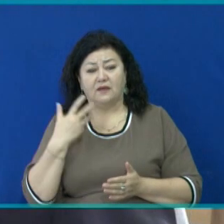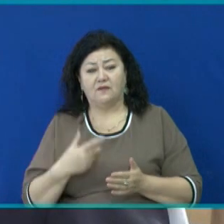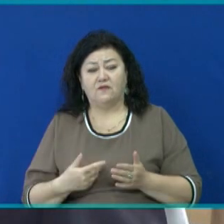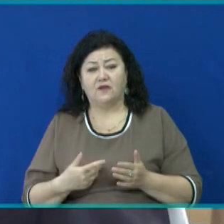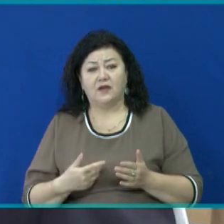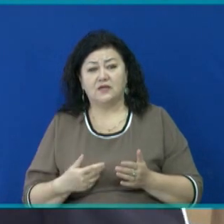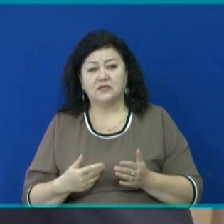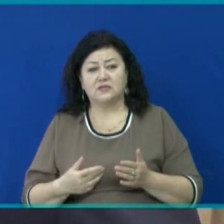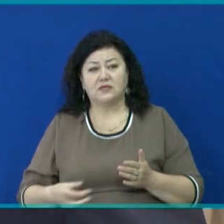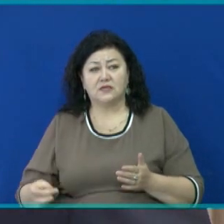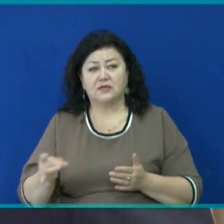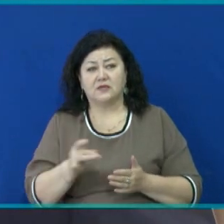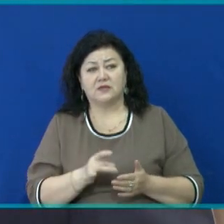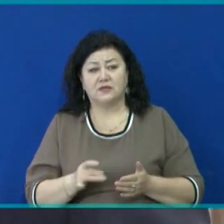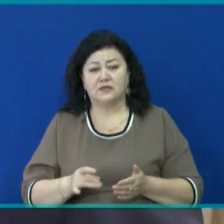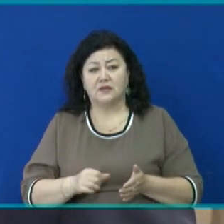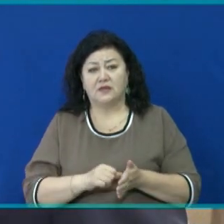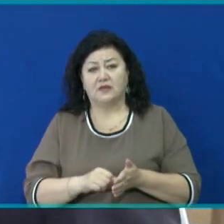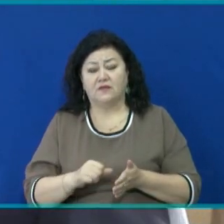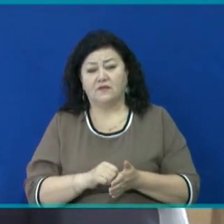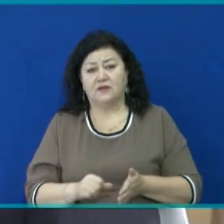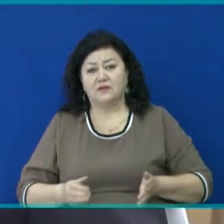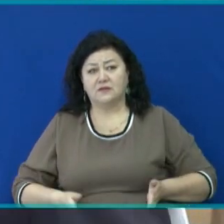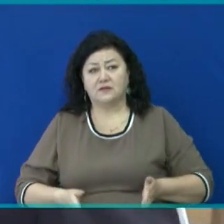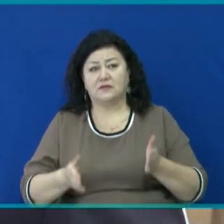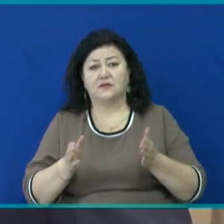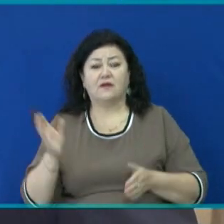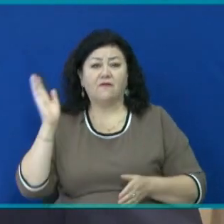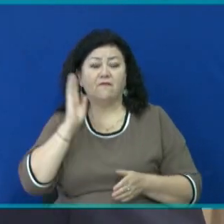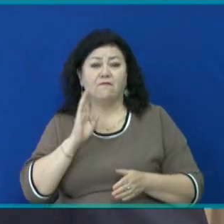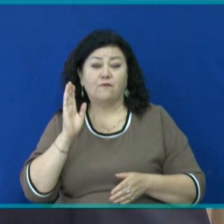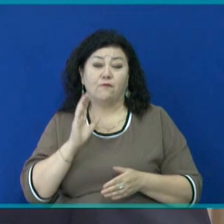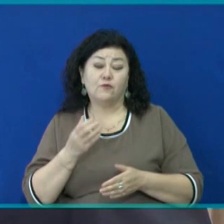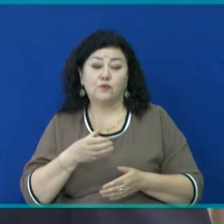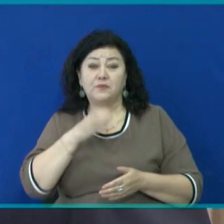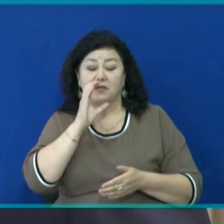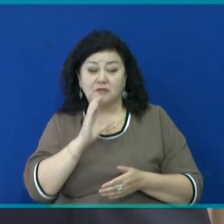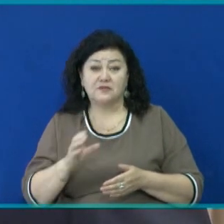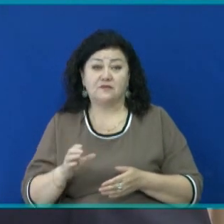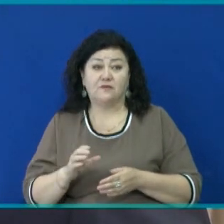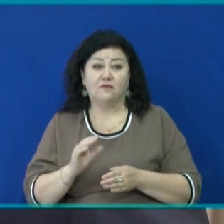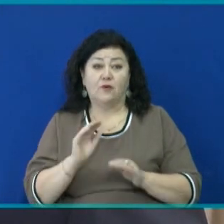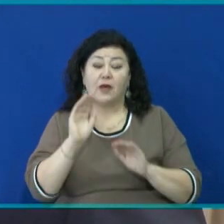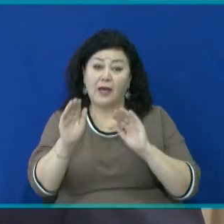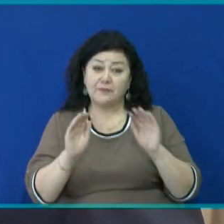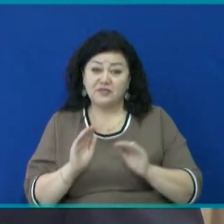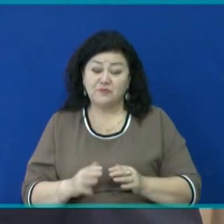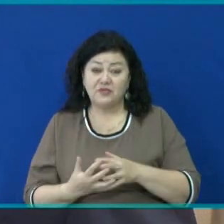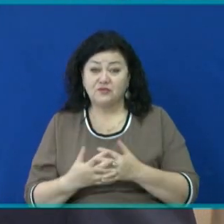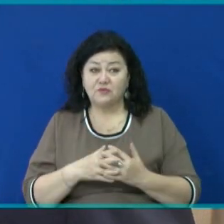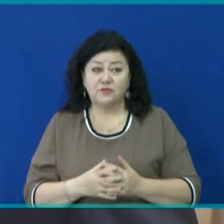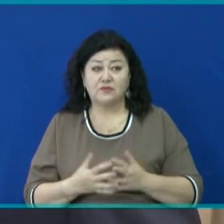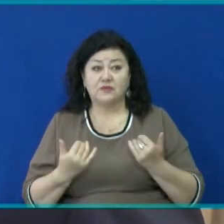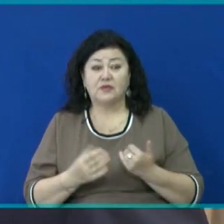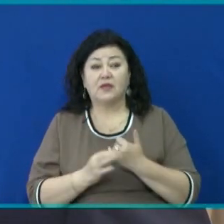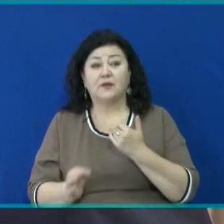іштеріне мынау асфальт жолдарды салып, ауыз суларын кіргізіп, осы мәселелерді шешетін болсақ, бұл енді